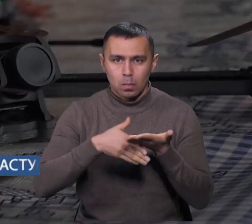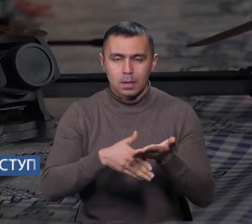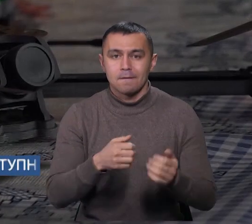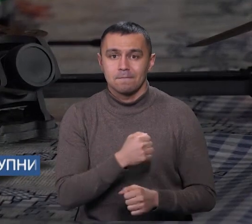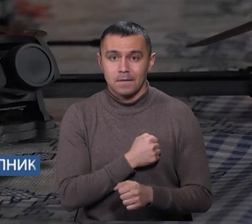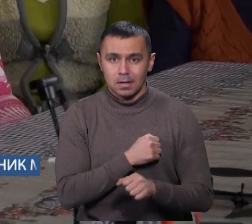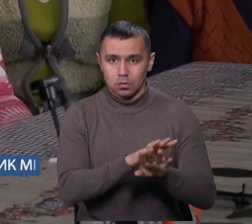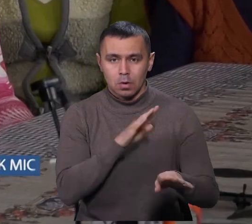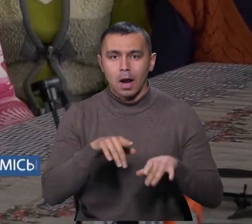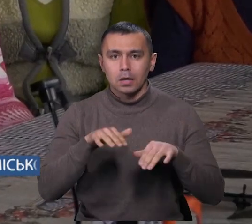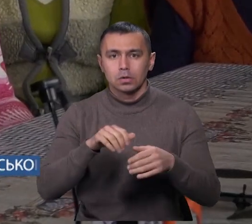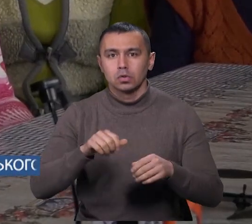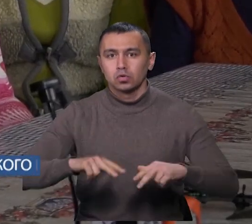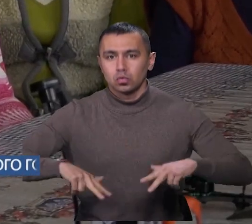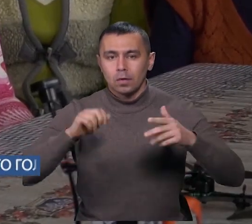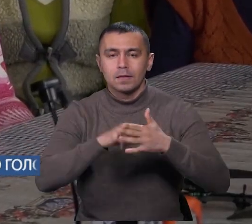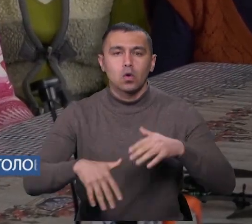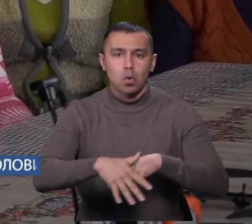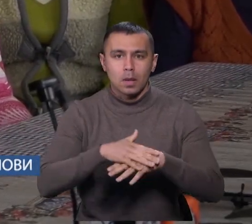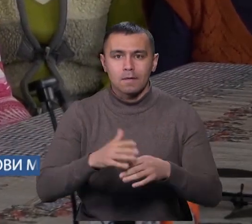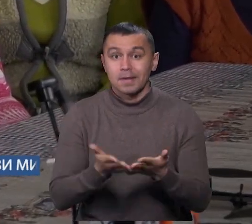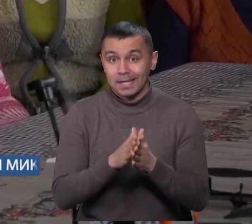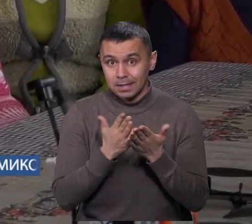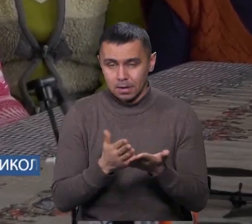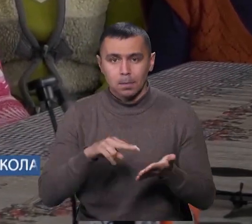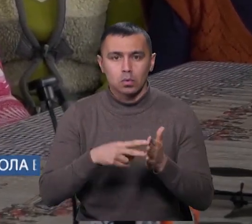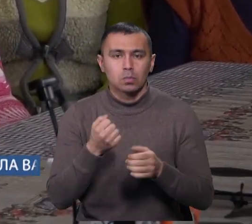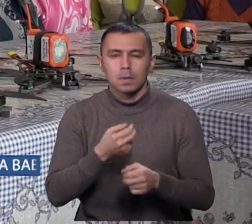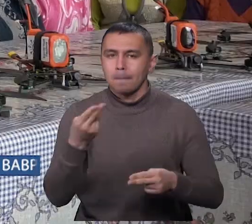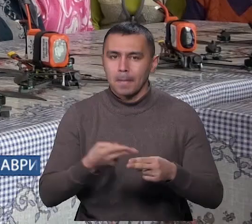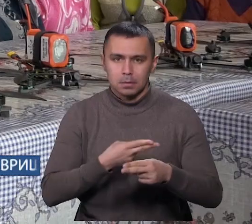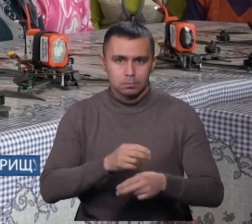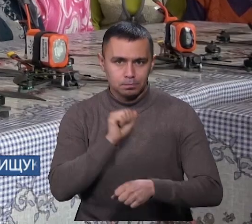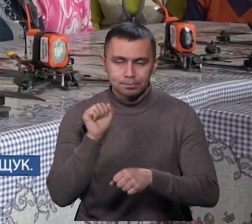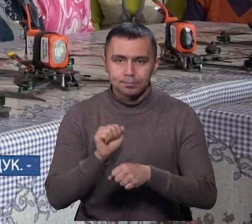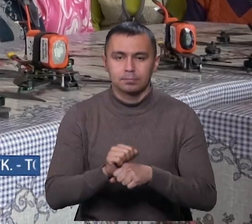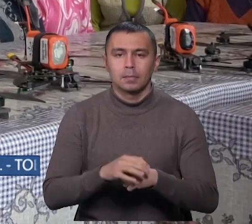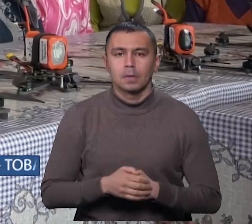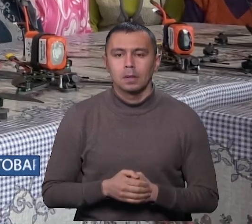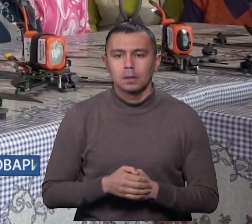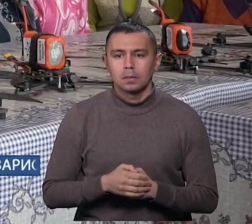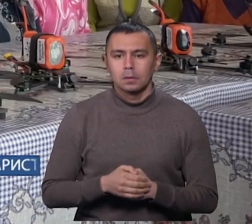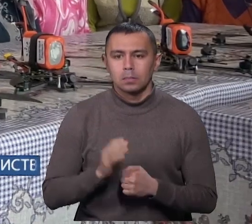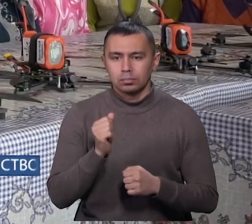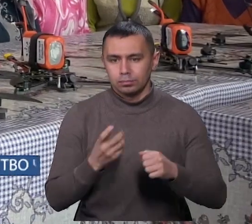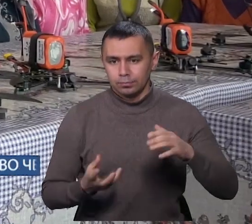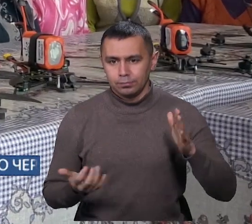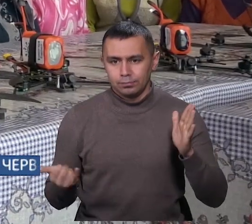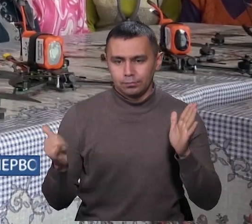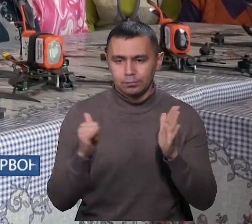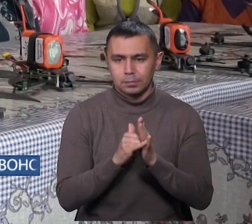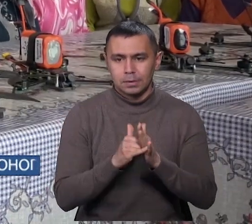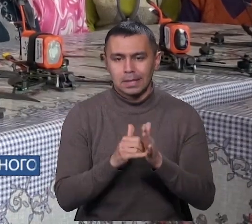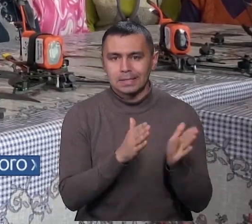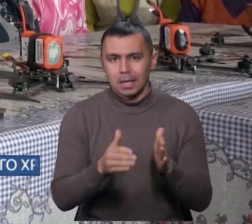війську, акцію «Дрон від громади» у Книжківцях планують зробити безстроковою. «Летить, туди можна чіпляти систему